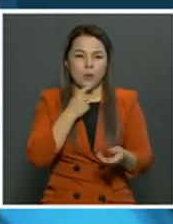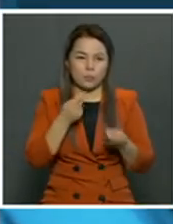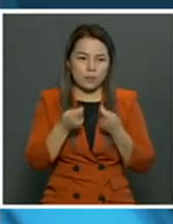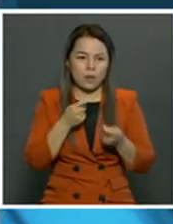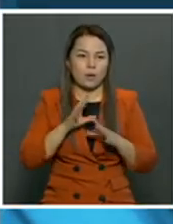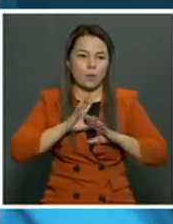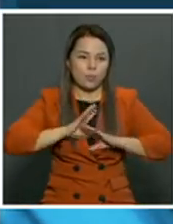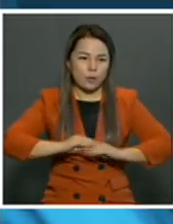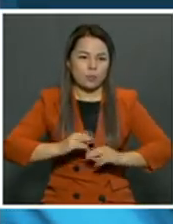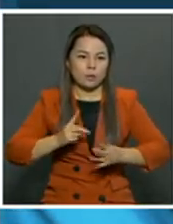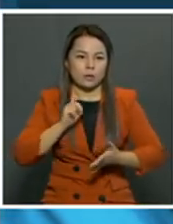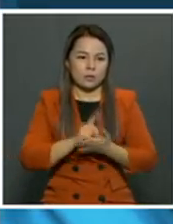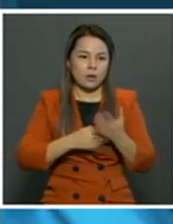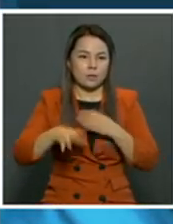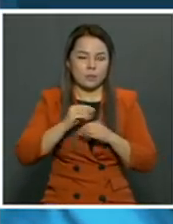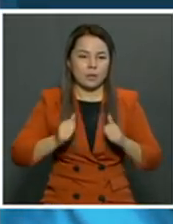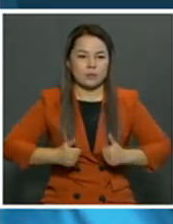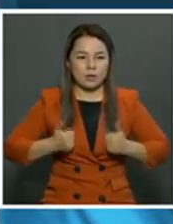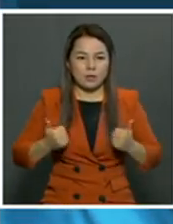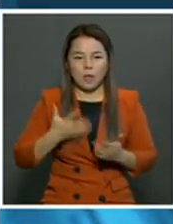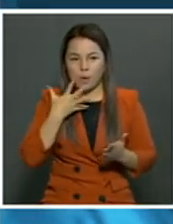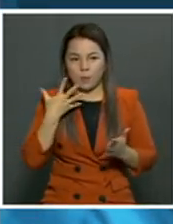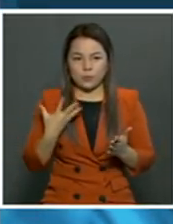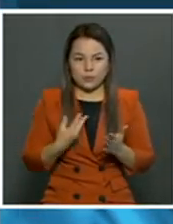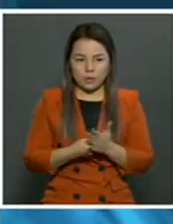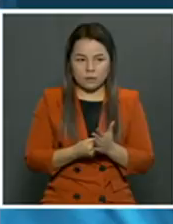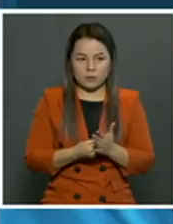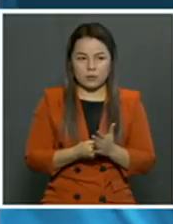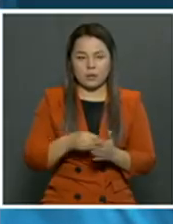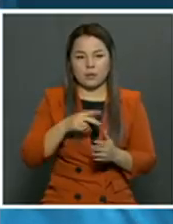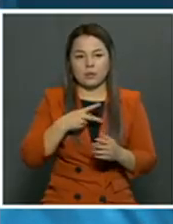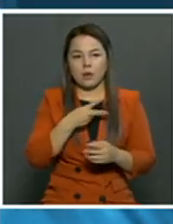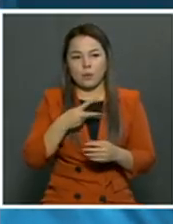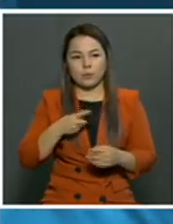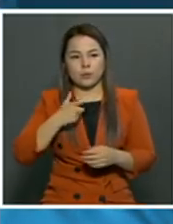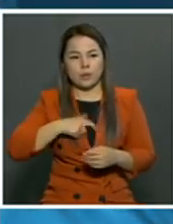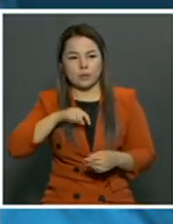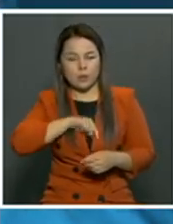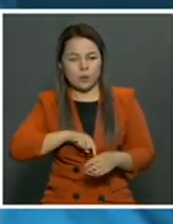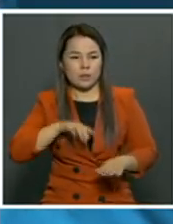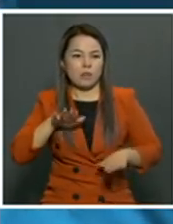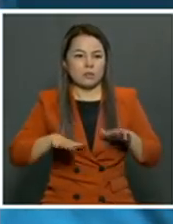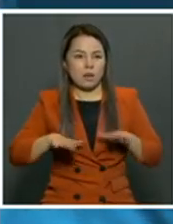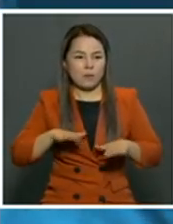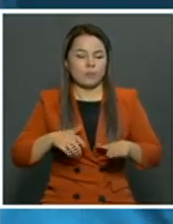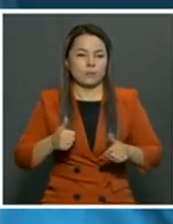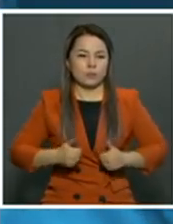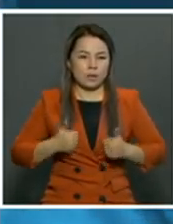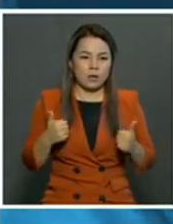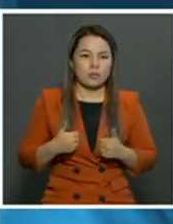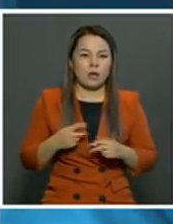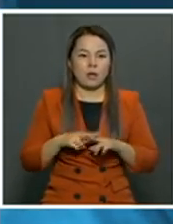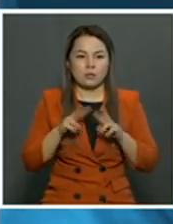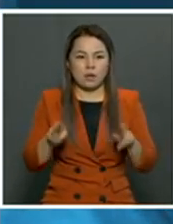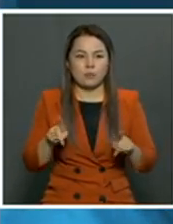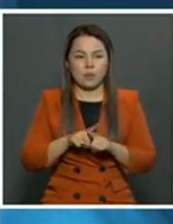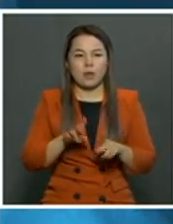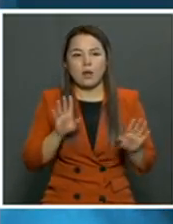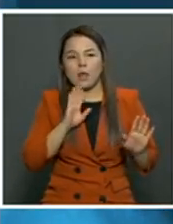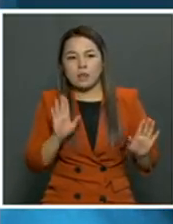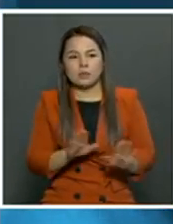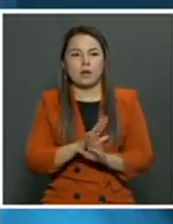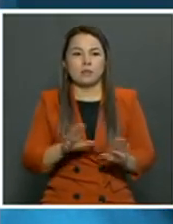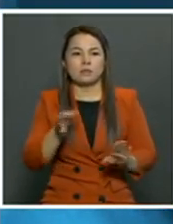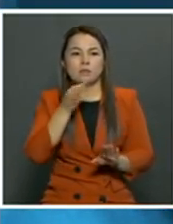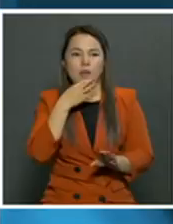сәйкес, барынша өзіндік тепе-теңдікті, ішкі тепе-теңдікті ұстауға тырысу керек. Өзіне ұнайтын әнді,